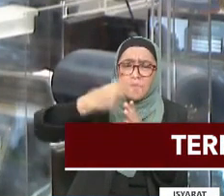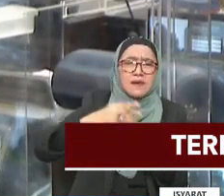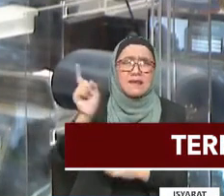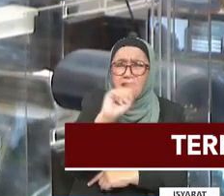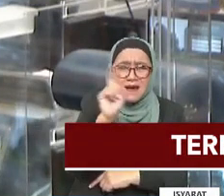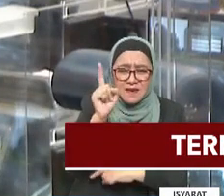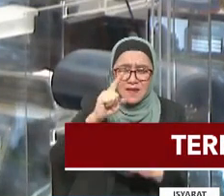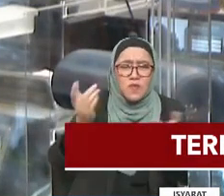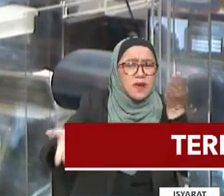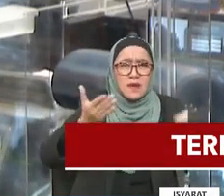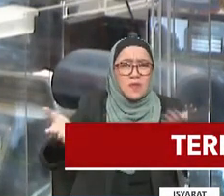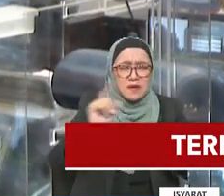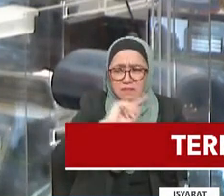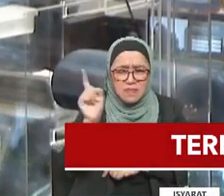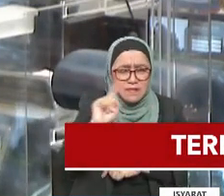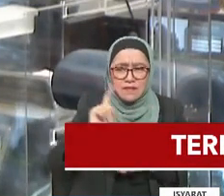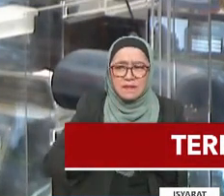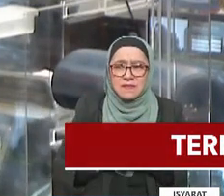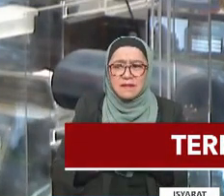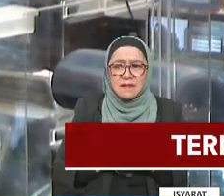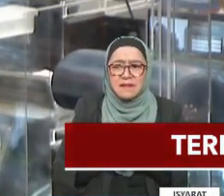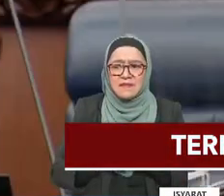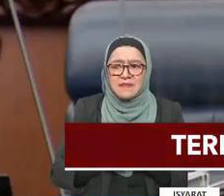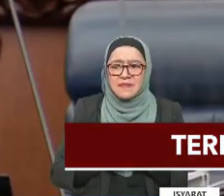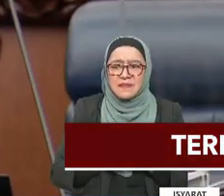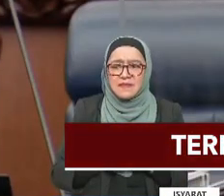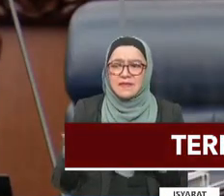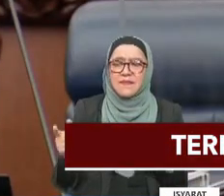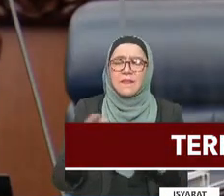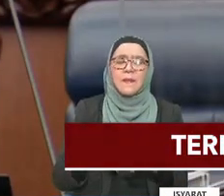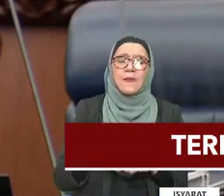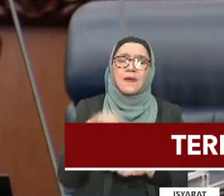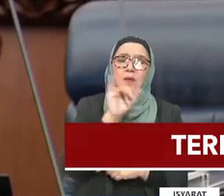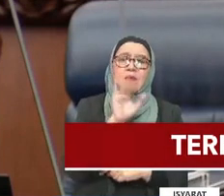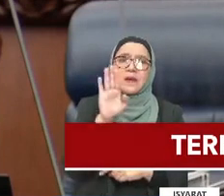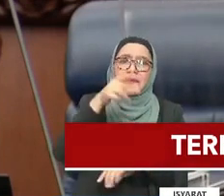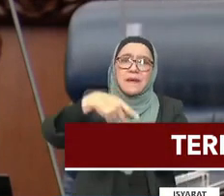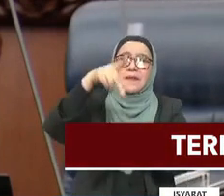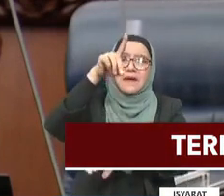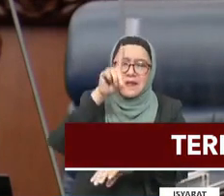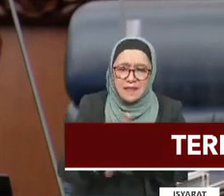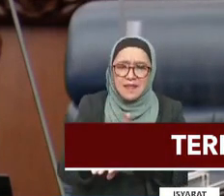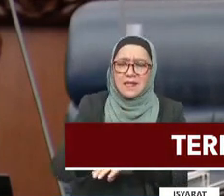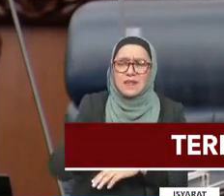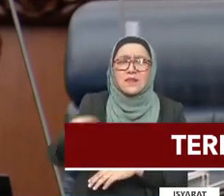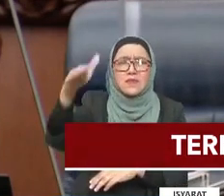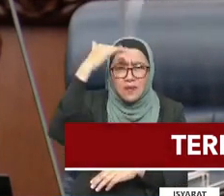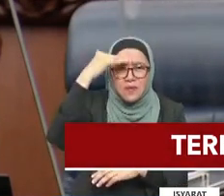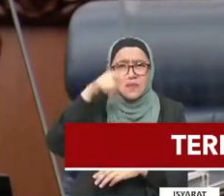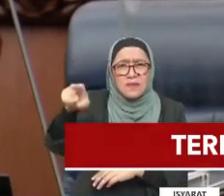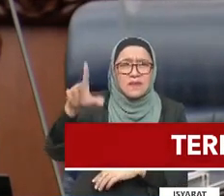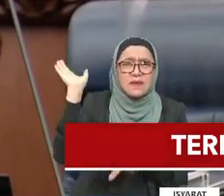absen atau below below saya akan yang banyak rumahku-desain kita tahu wayang Purwa pernah dulu Cuma menteri